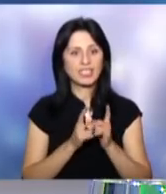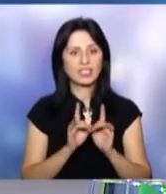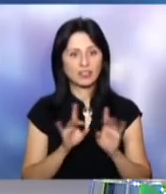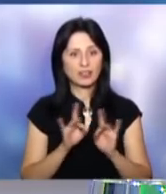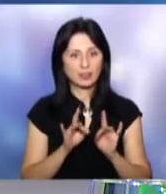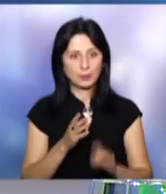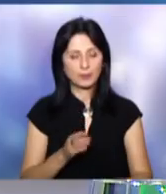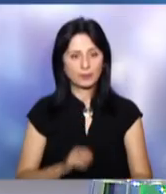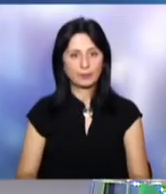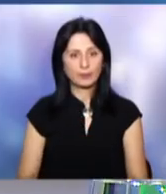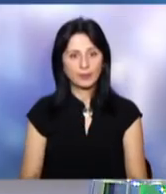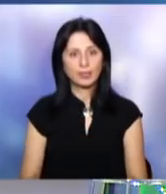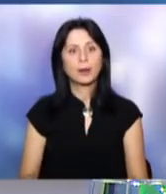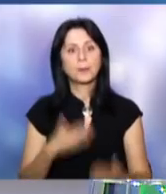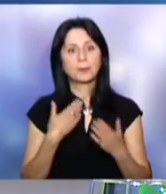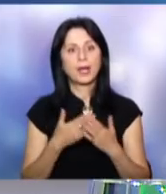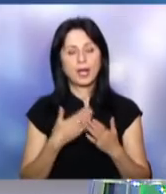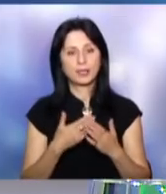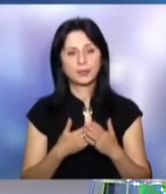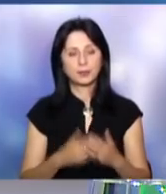სიტუაციაზე. გადავთარგმნოთ. მაგალითად,